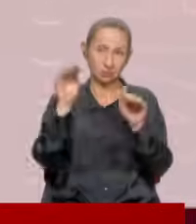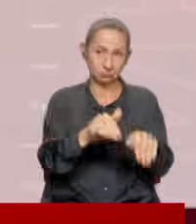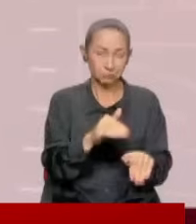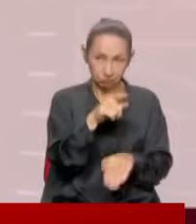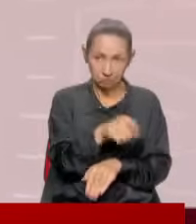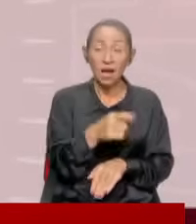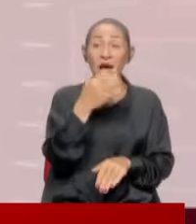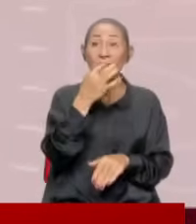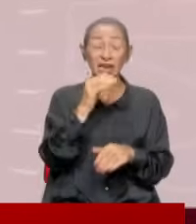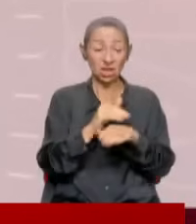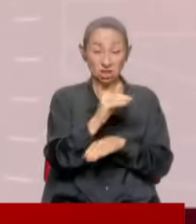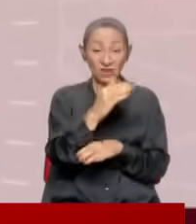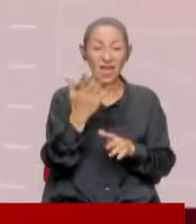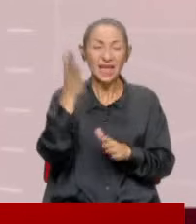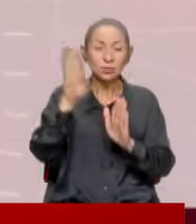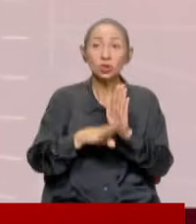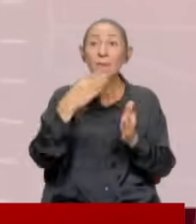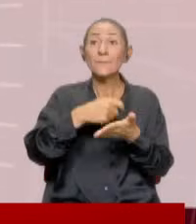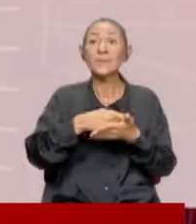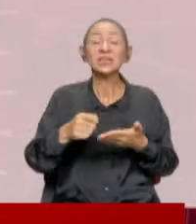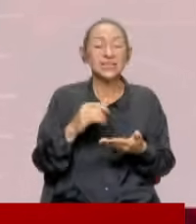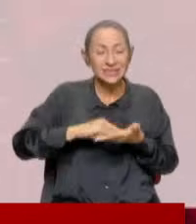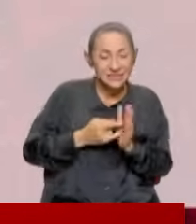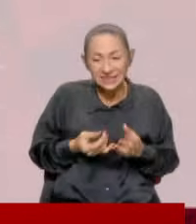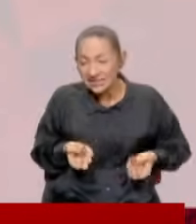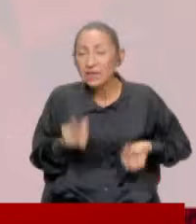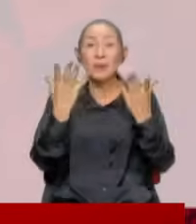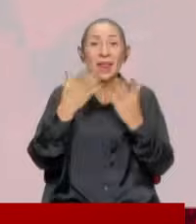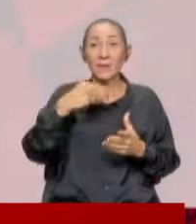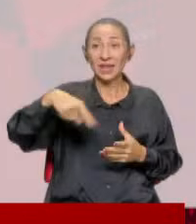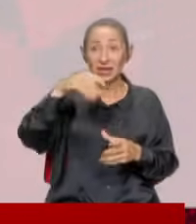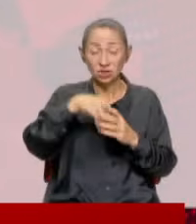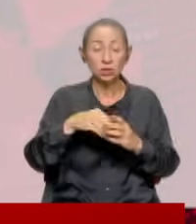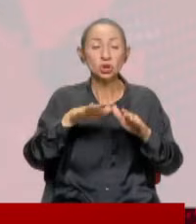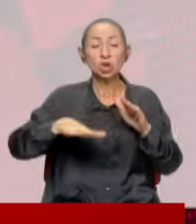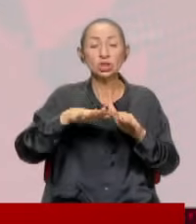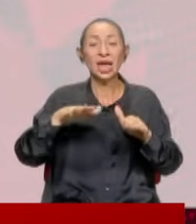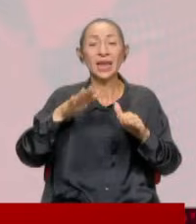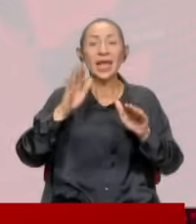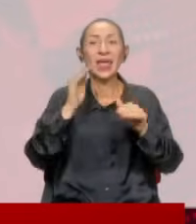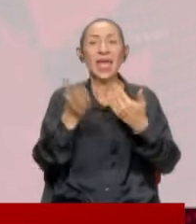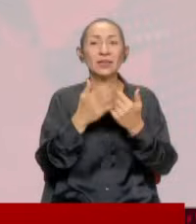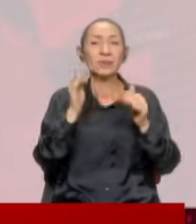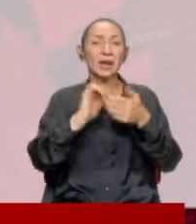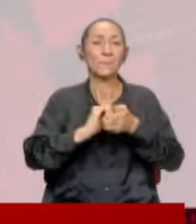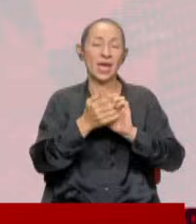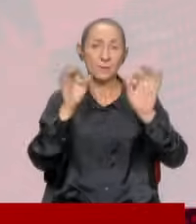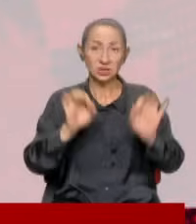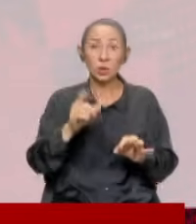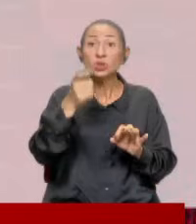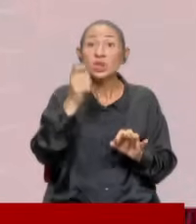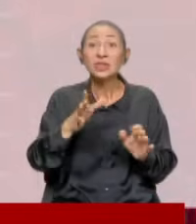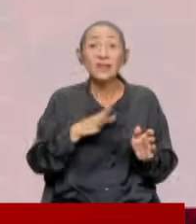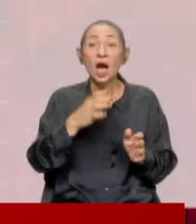yavaştan geldi Ankara'da yaşayan ve en düşük emekli maaşıyla geçinen emekliler için sosyal yardım kampanyası başlatmıştı yavaş şartları